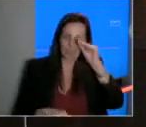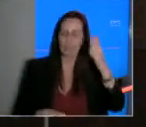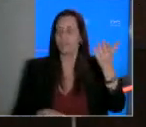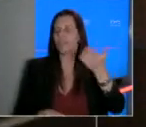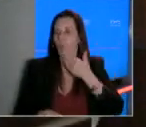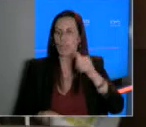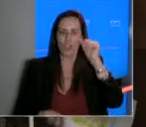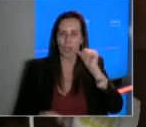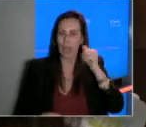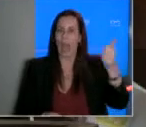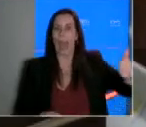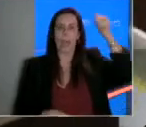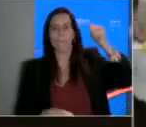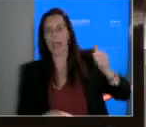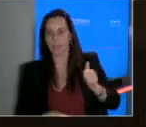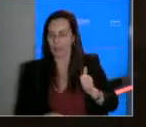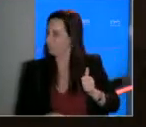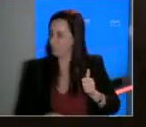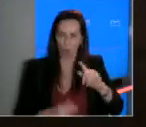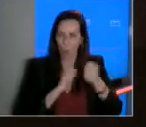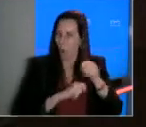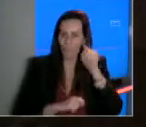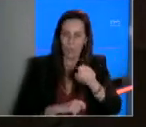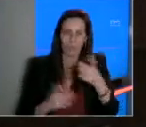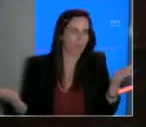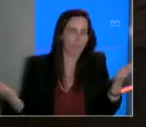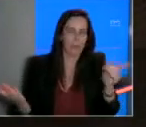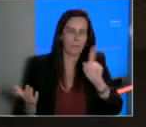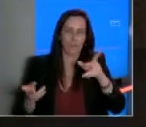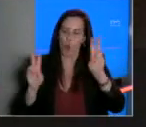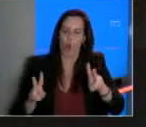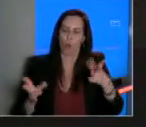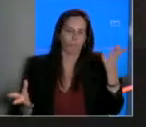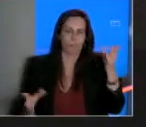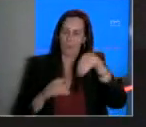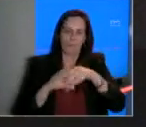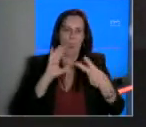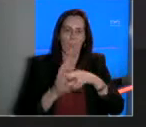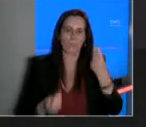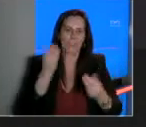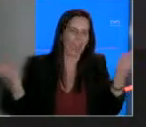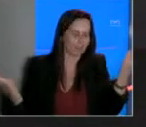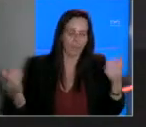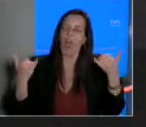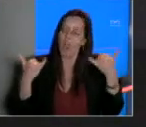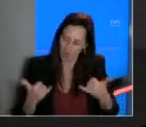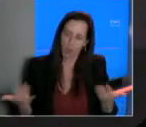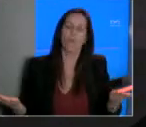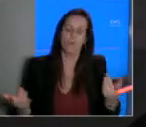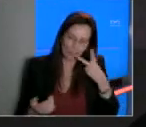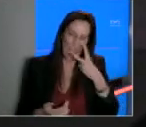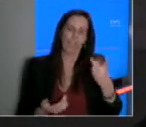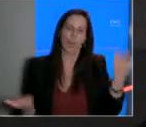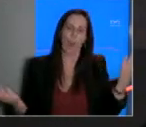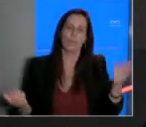יהודי אשכנזי, רמטכ"ל לשעבר, לא הופך אותך בהגדרה למישהו שמסוגל לשחק את המשחק. והיום התבשרנו